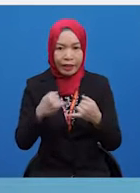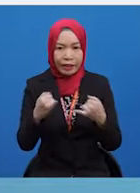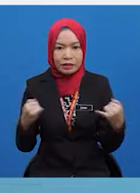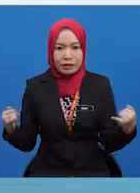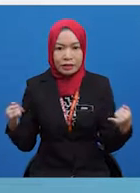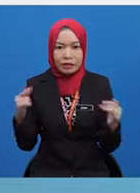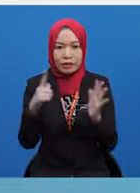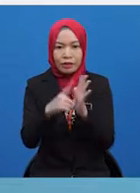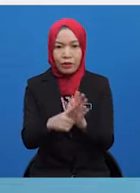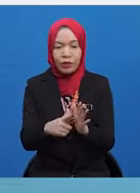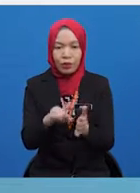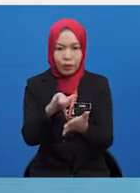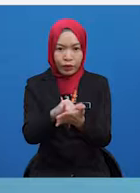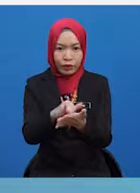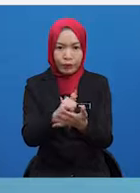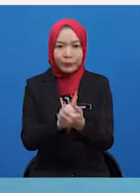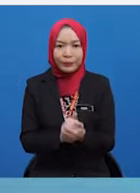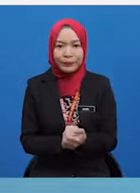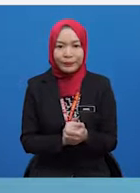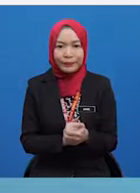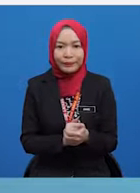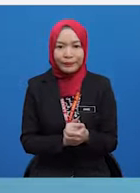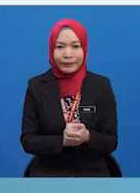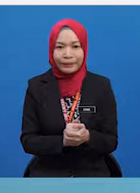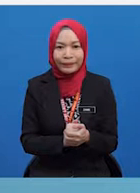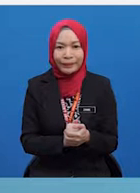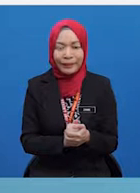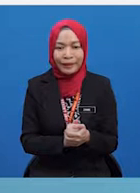apakah jenis logo tersebut?